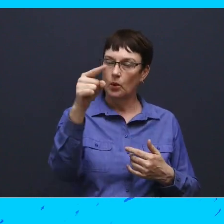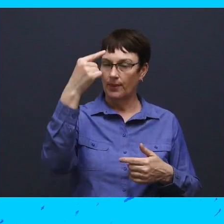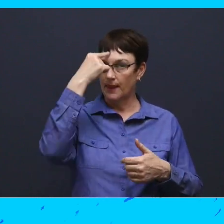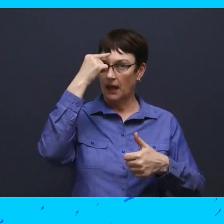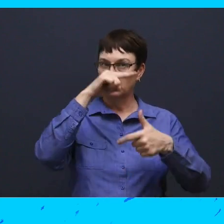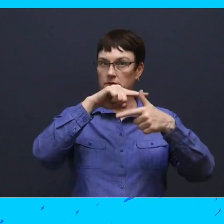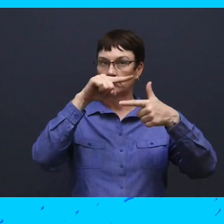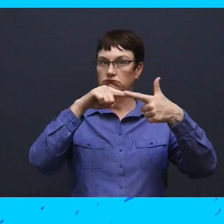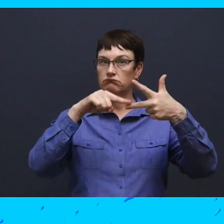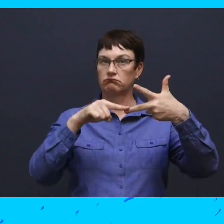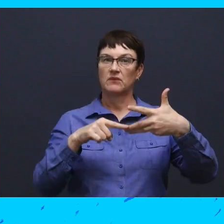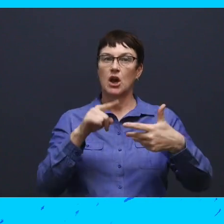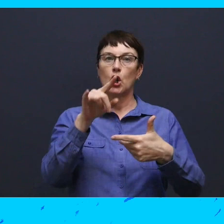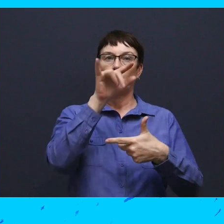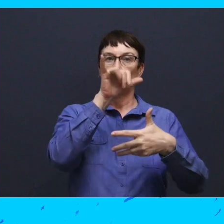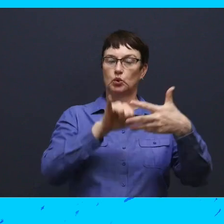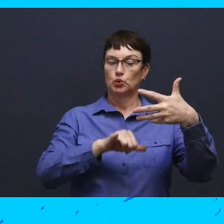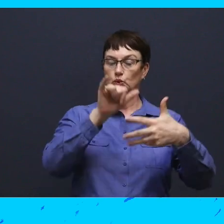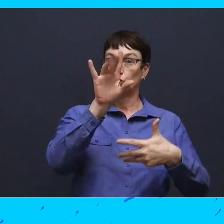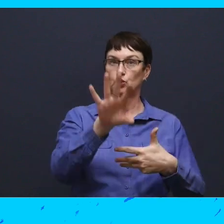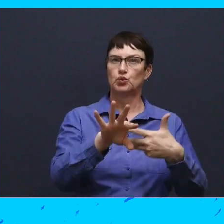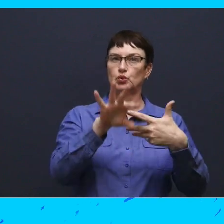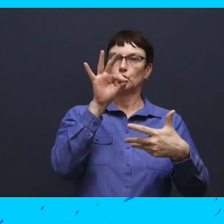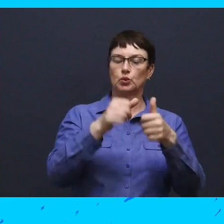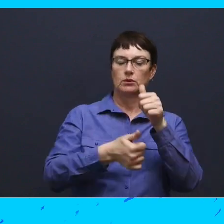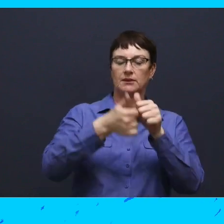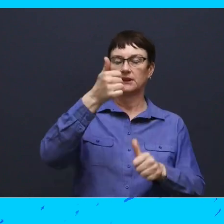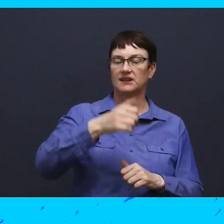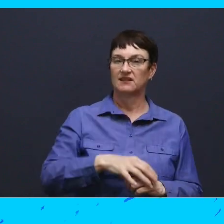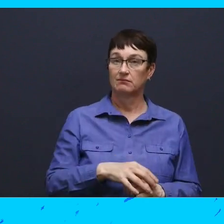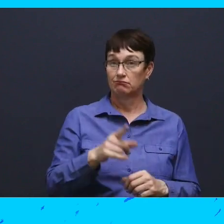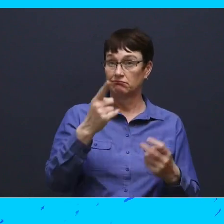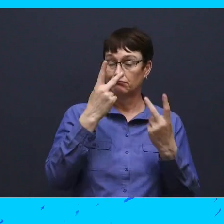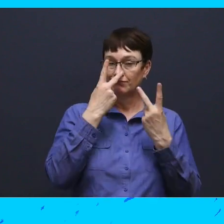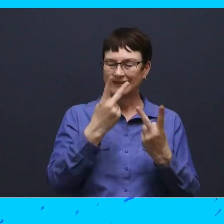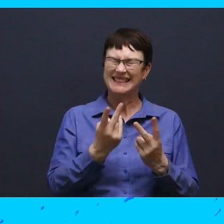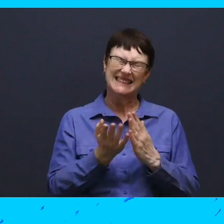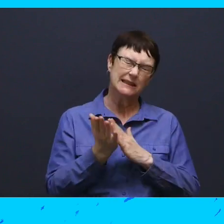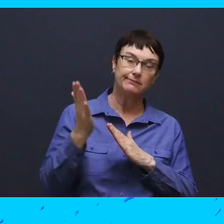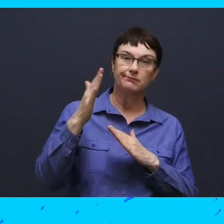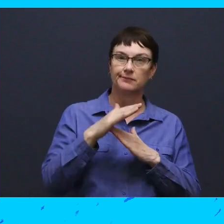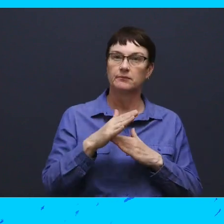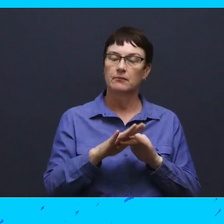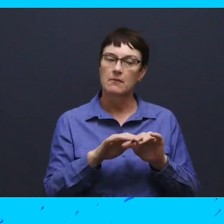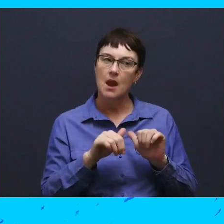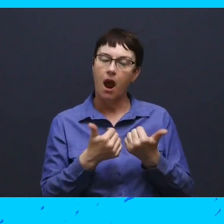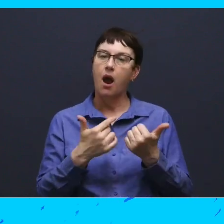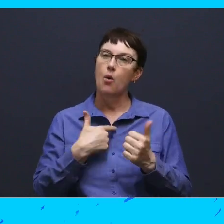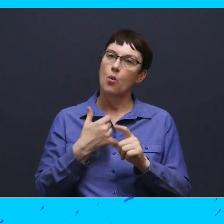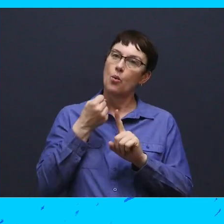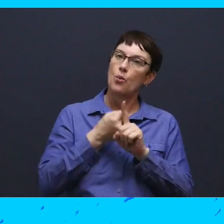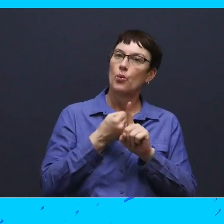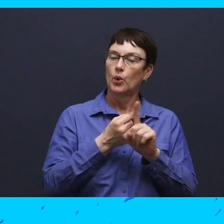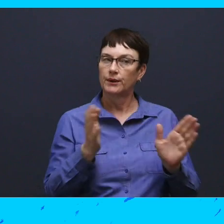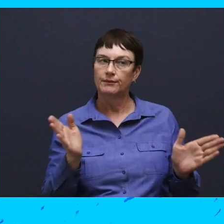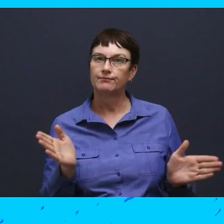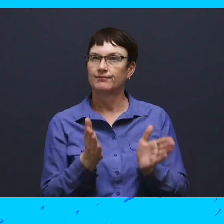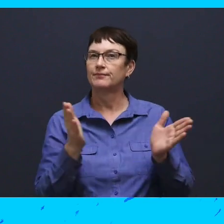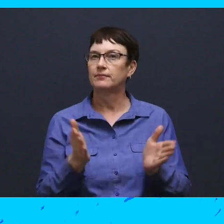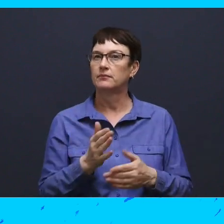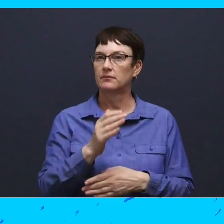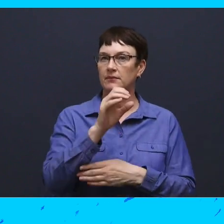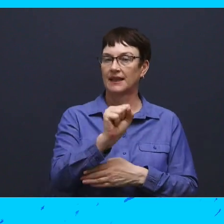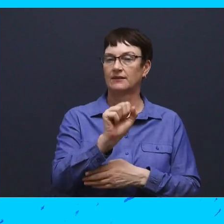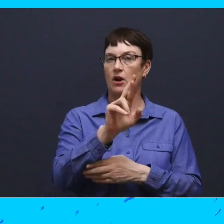sexuelle des adolescents? Vous ne pouvez donner qu'une seule réponse. Et je vais sélectionner